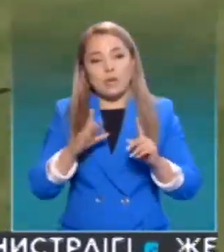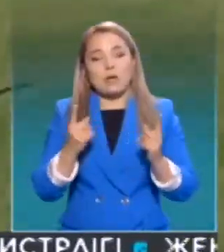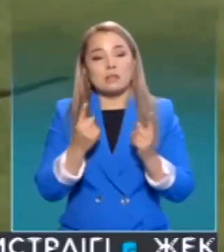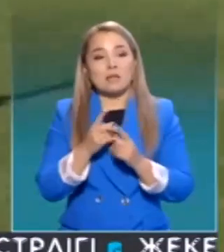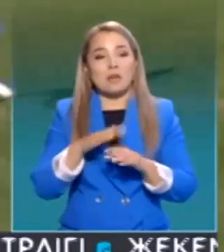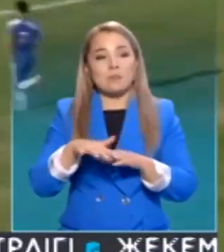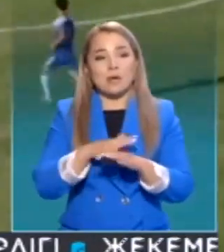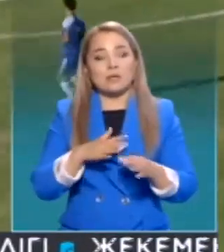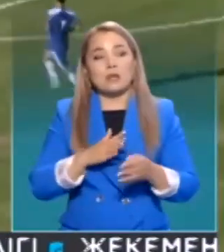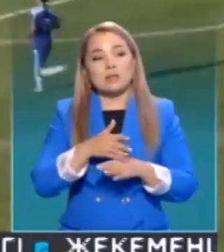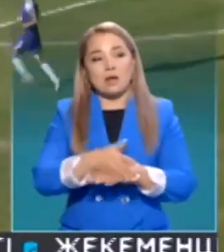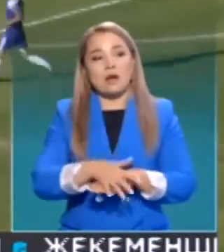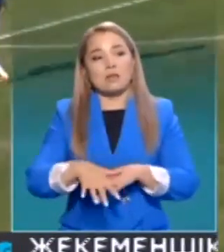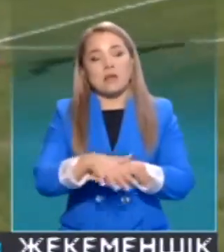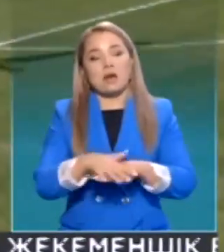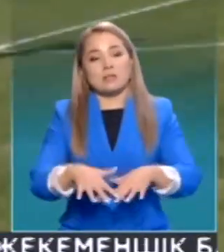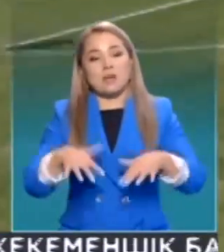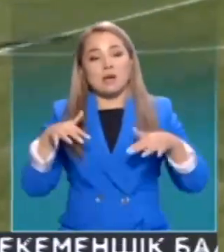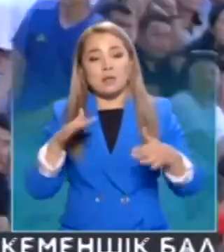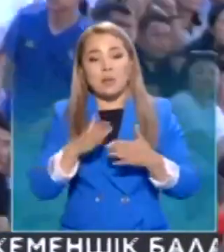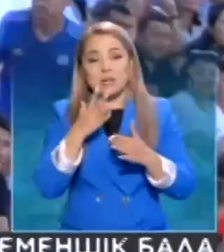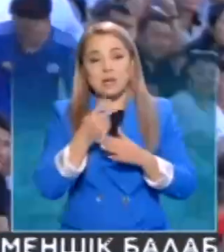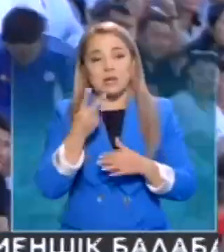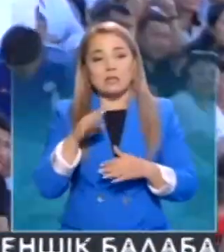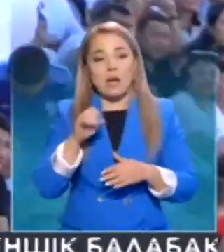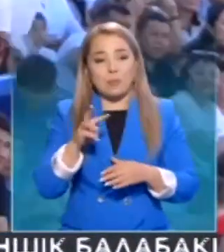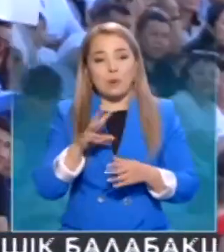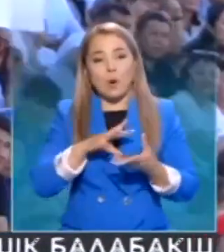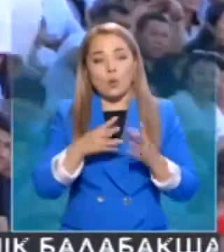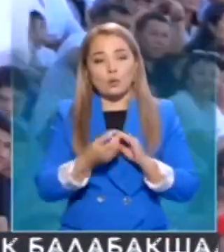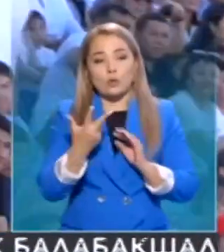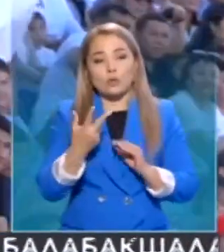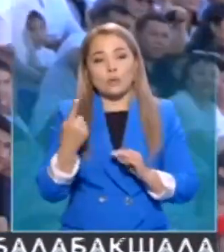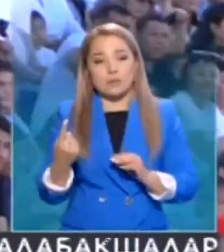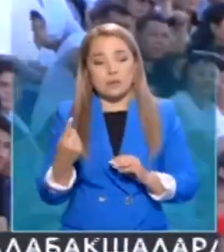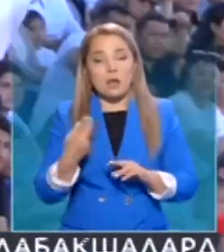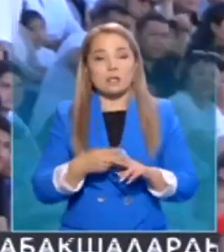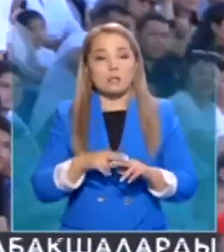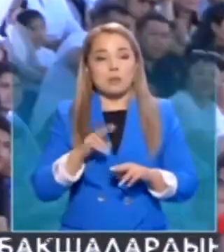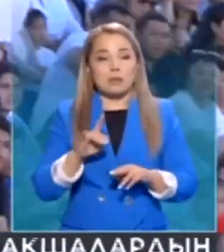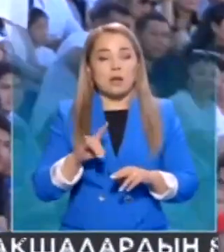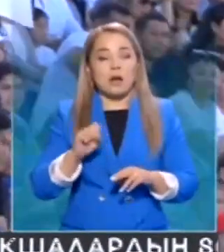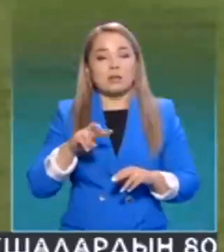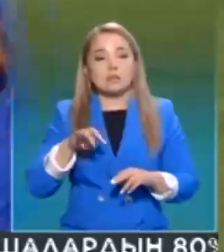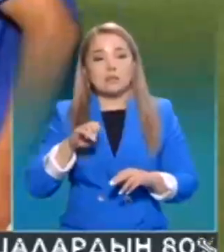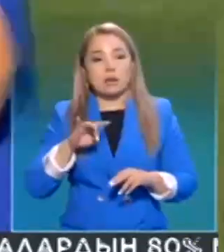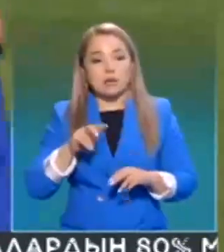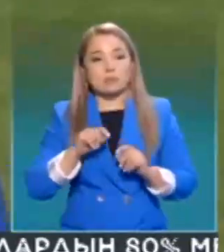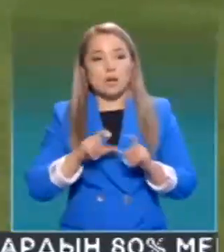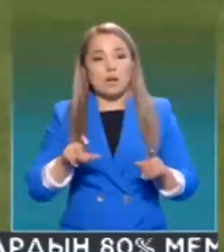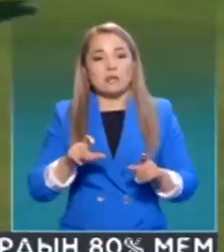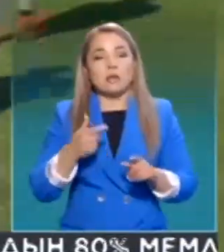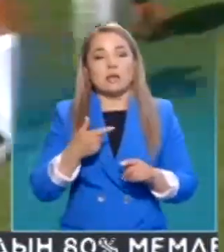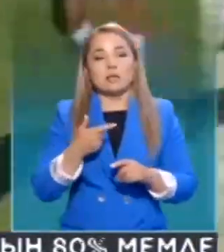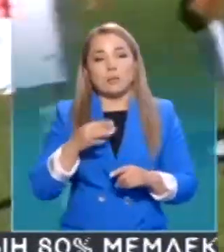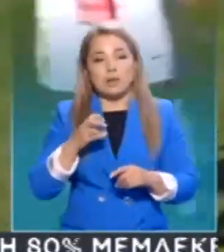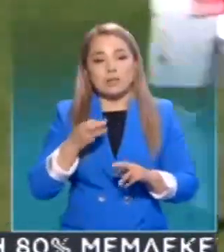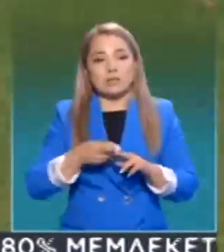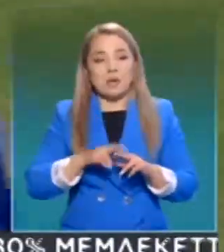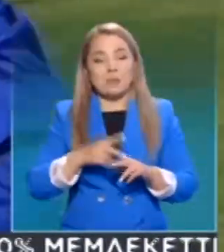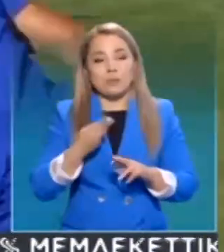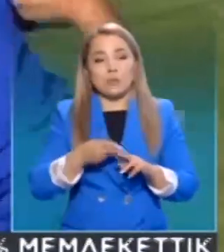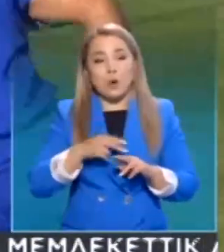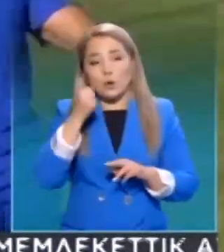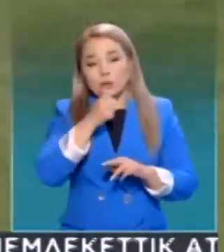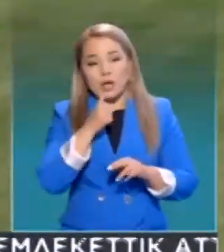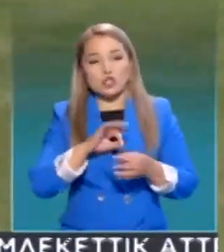тамашалауға көрерменде көп жиналды. 2 таймның қорытындысы 3-1. Ыбырай Алтынсарин атындағы мектеп гимназиясы биылғы жылдың